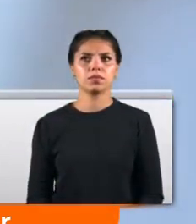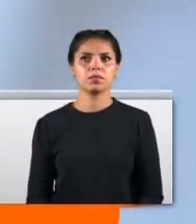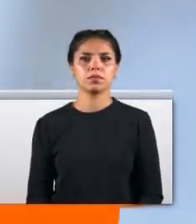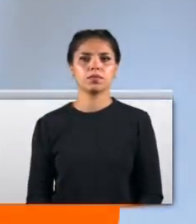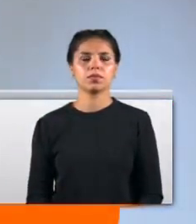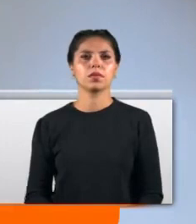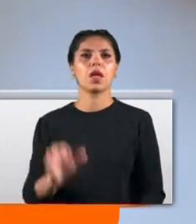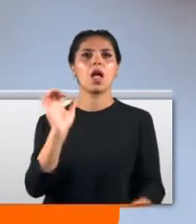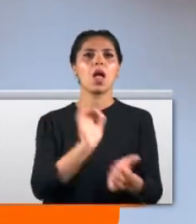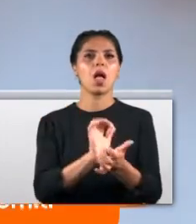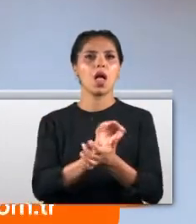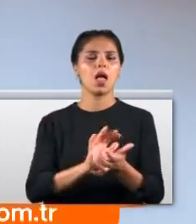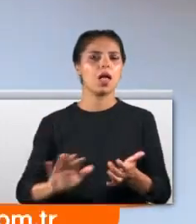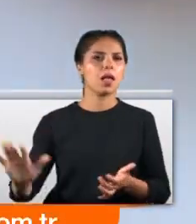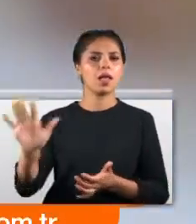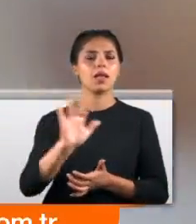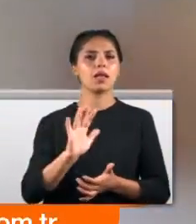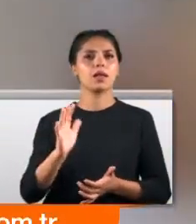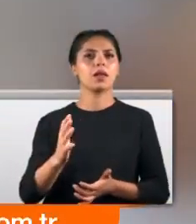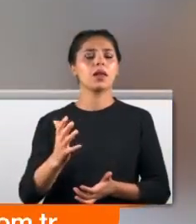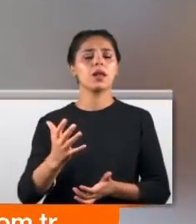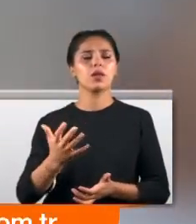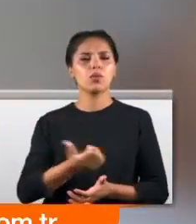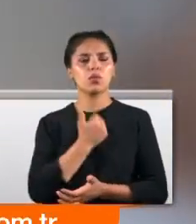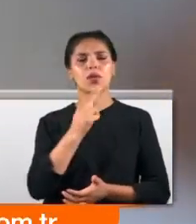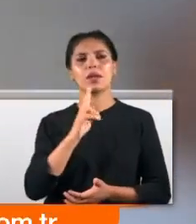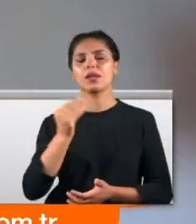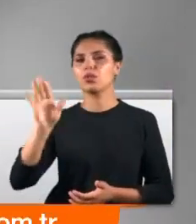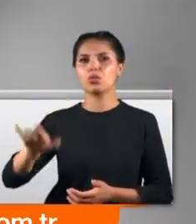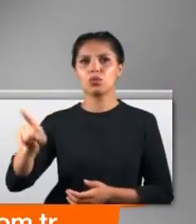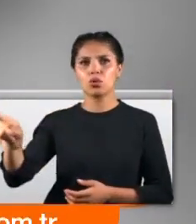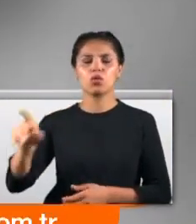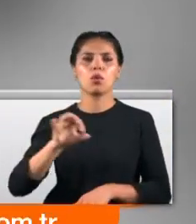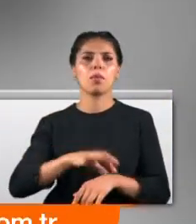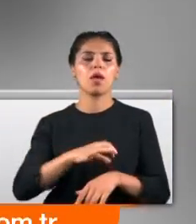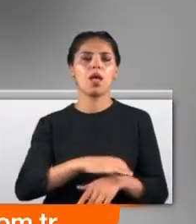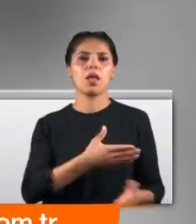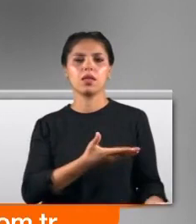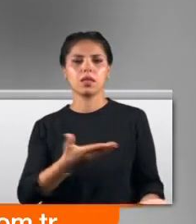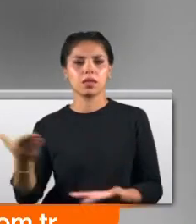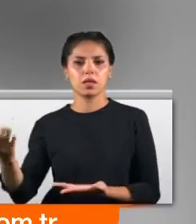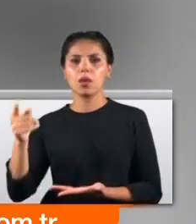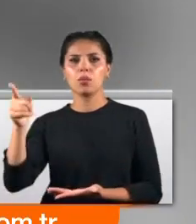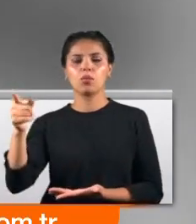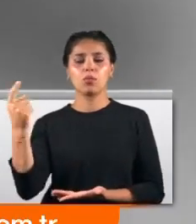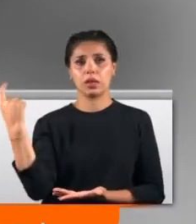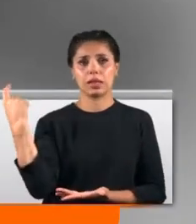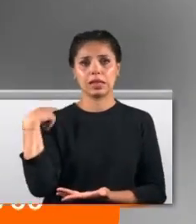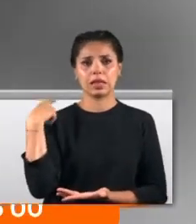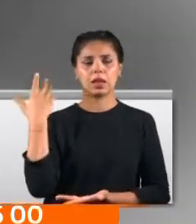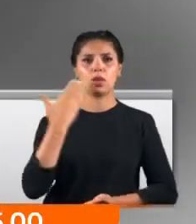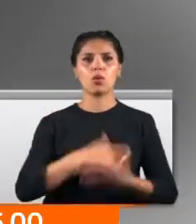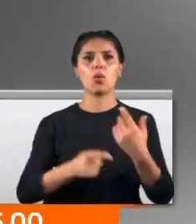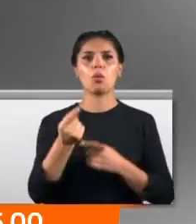Ailesi acılar içinde kıvranan kız çocuğunu hemen şehir Hastanesi'ne götürdü çekilen röntgende sırtına